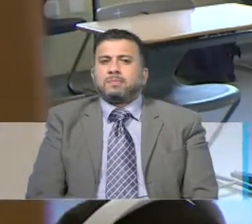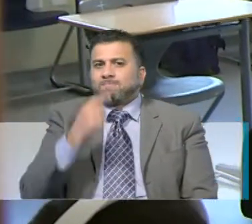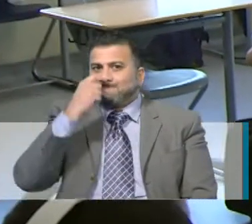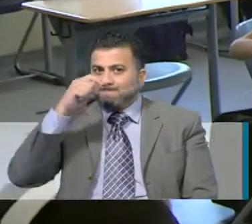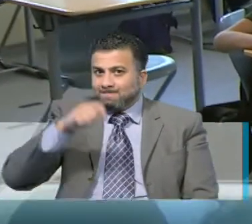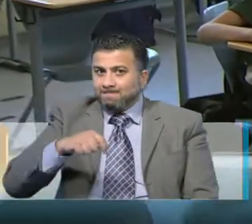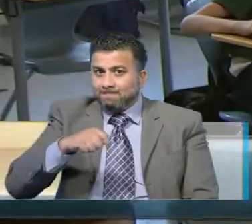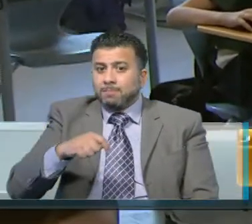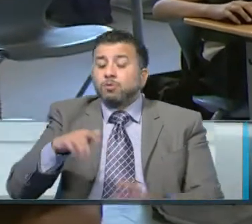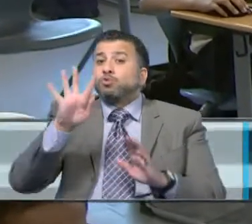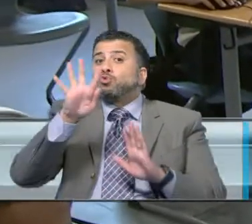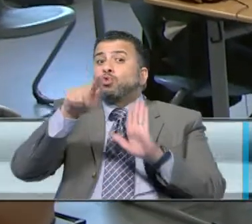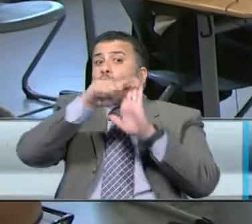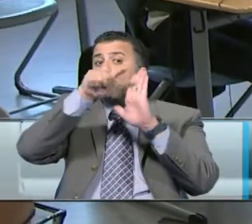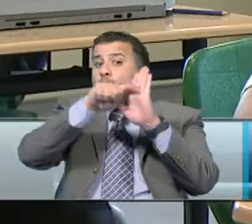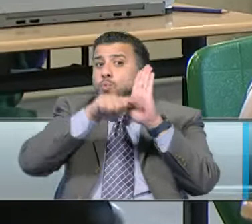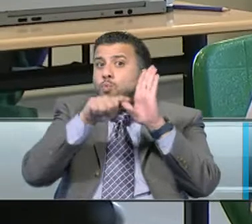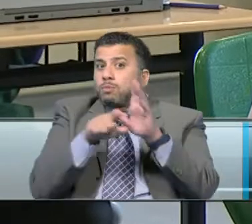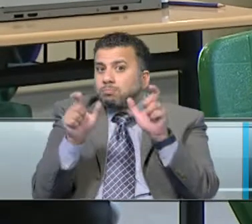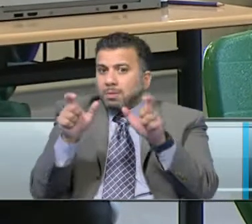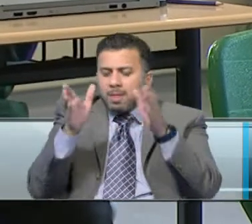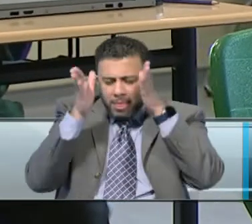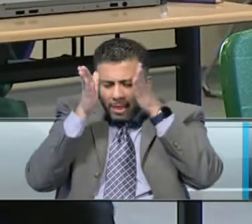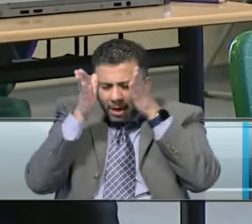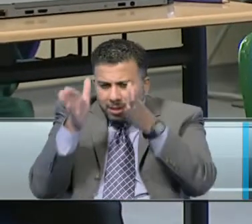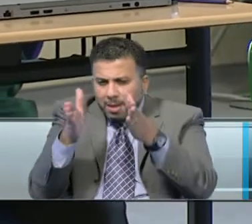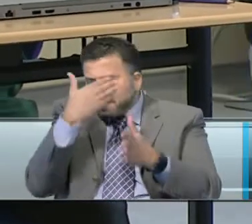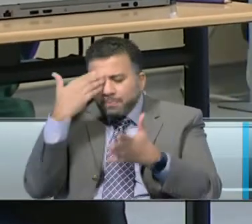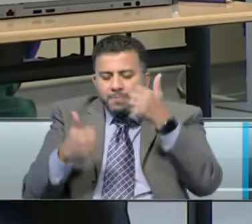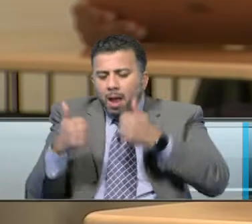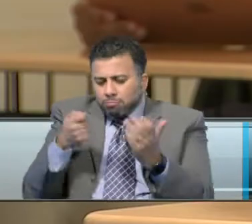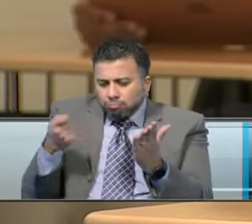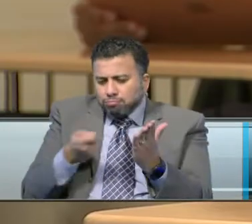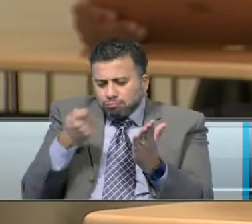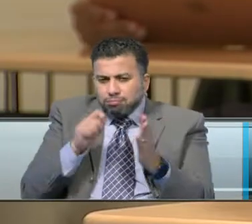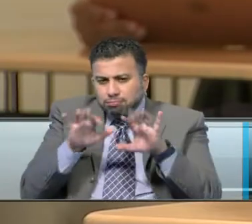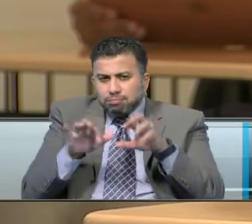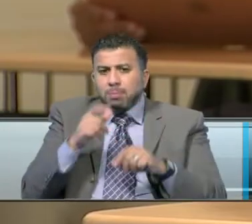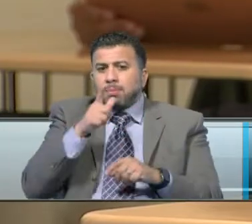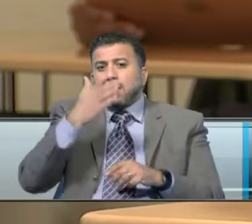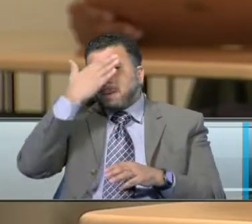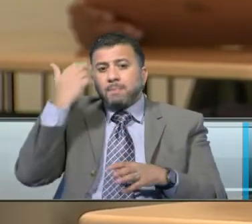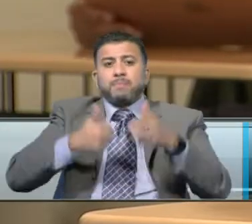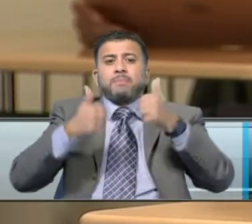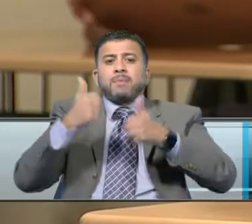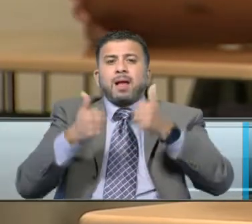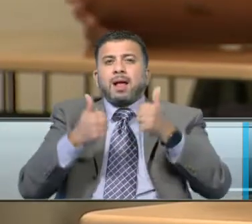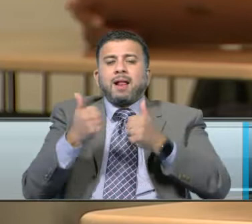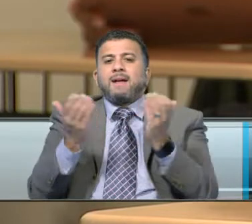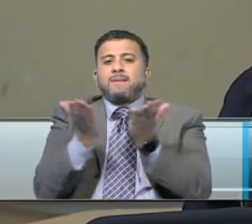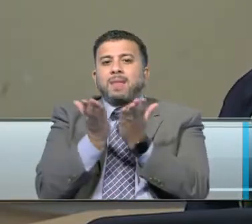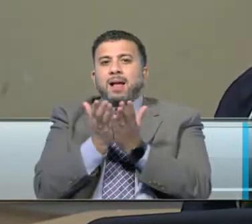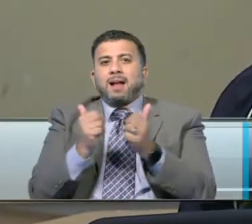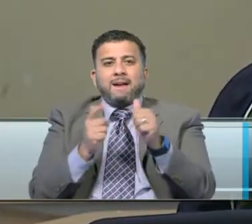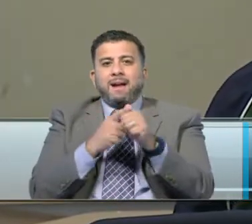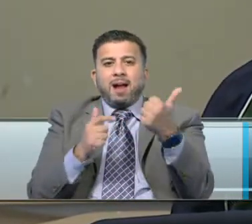التزام بالاشتراطات وتركيز بالاختبارات، مشاهد امتحانات الفصل الأول